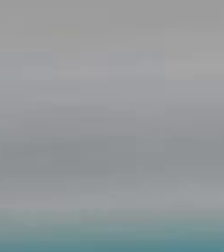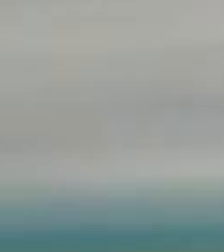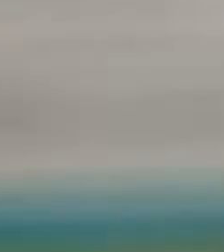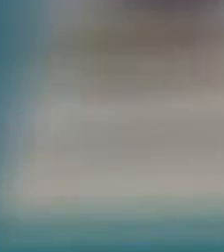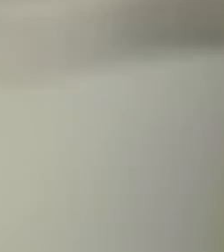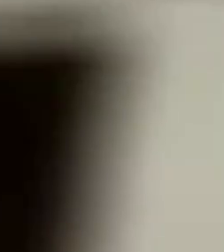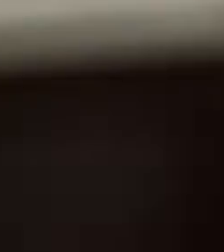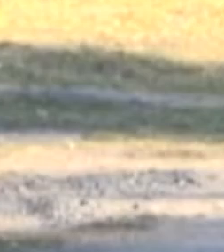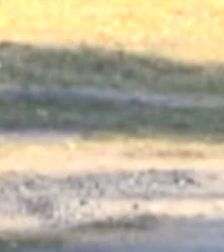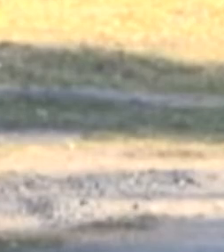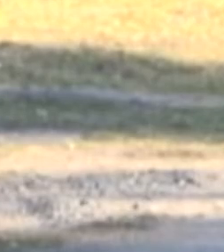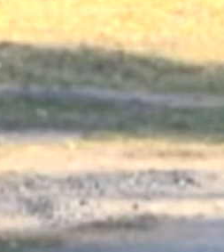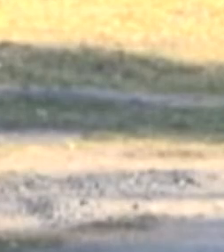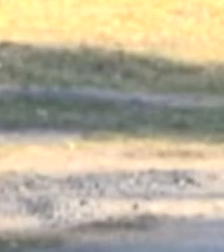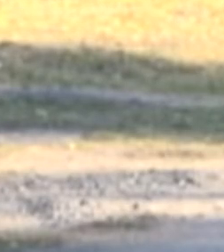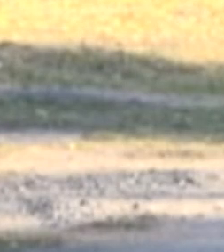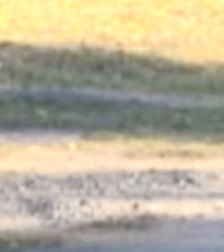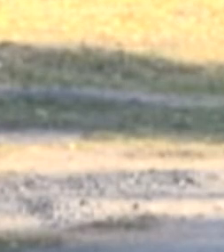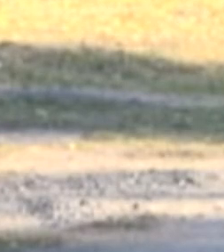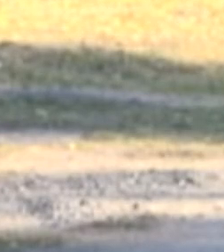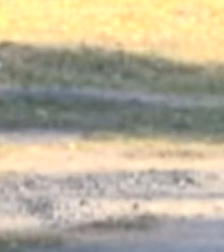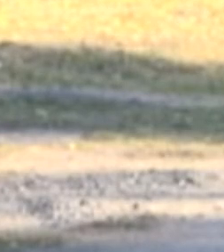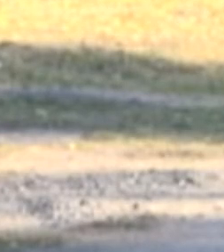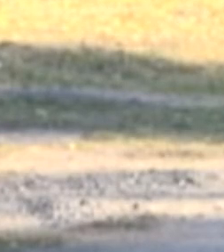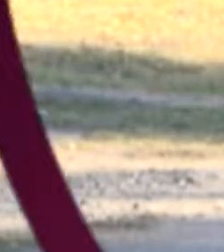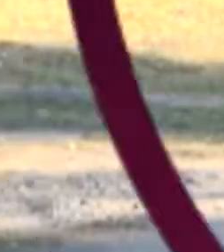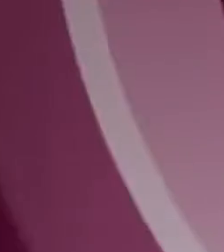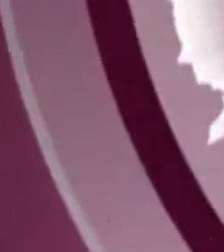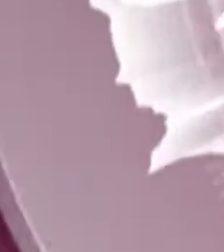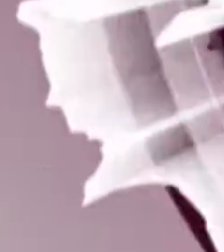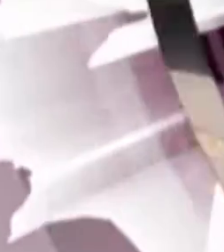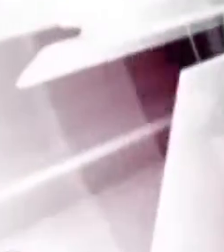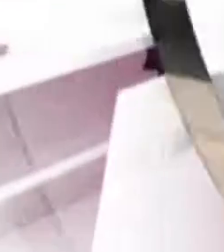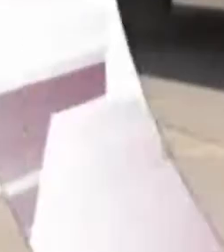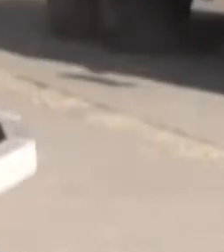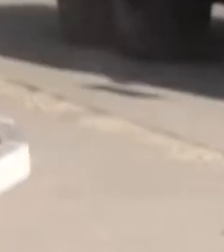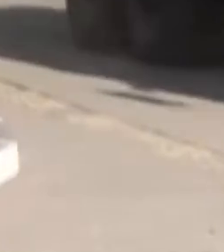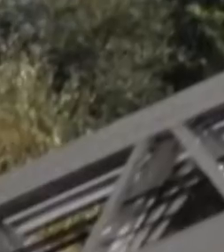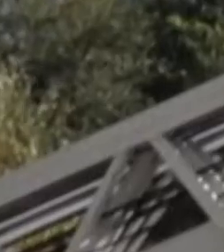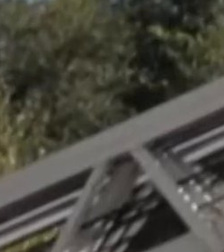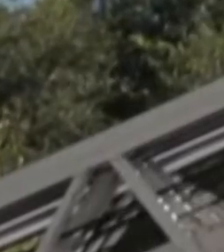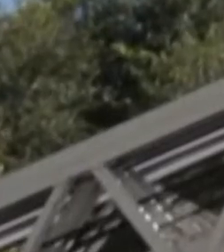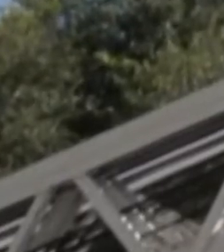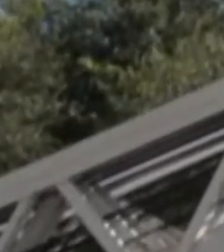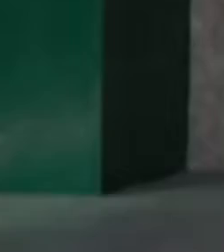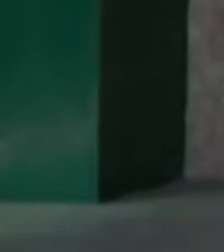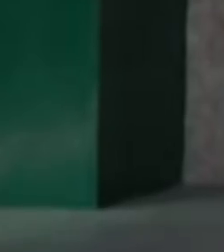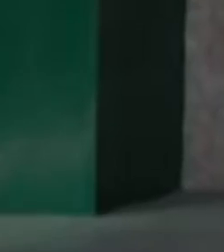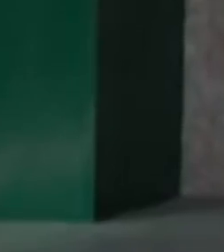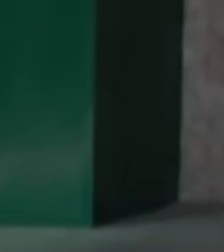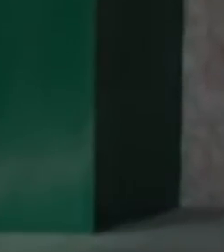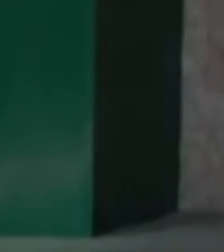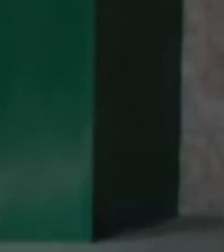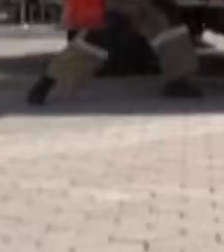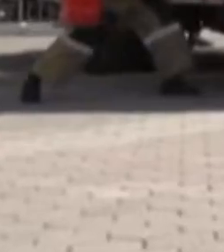лечили в аварийном здании? Более подробно расскажу я, Ануар Амангельдинов. В 156-й школе Алатауского района